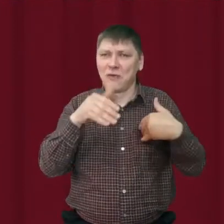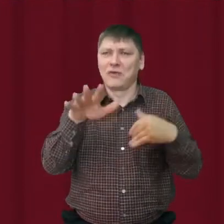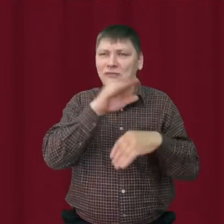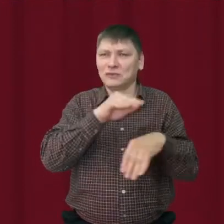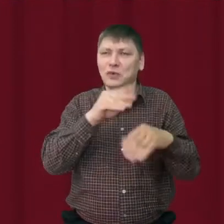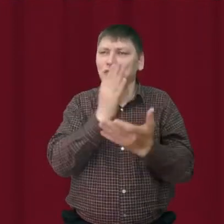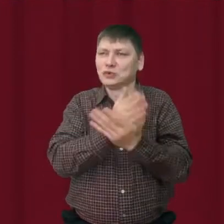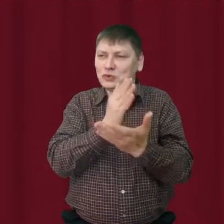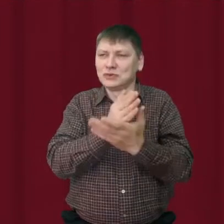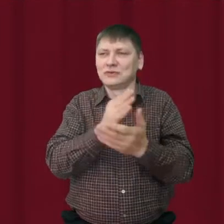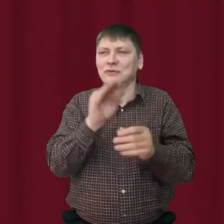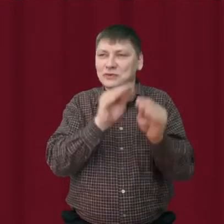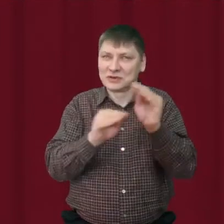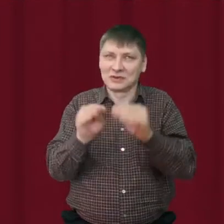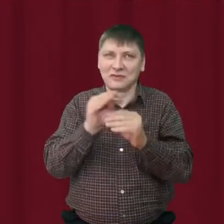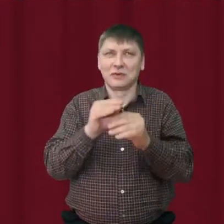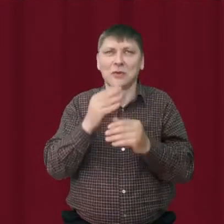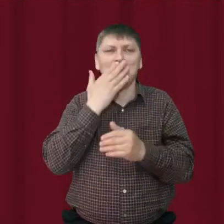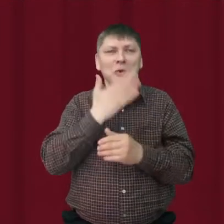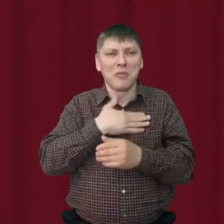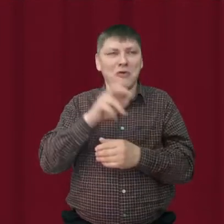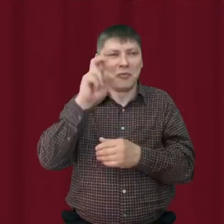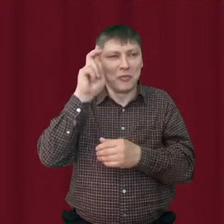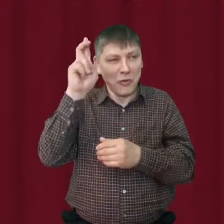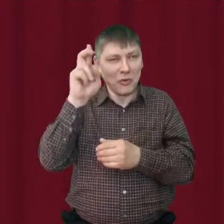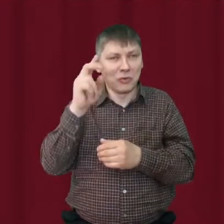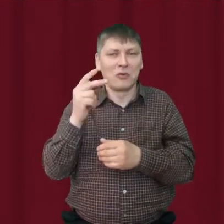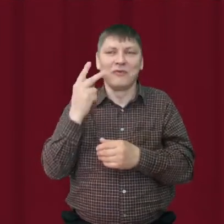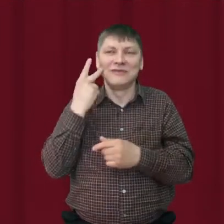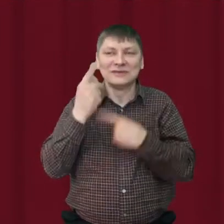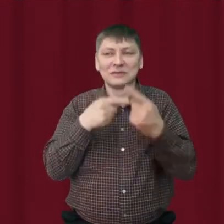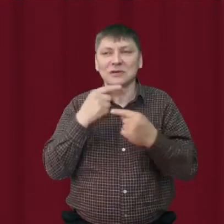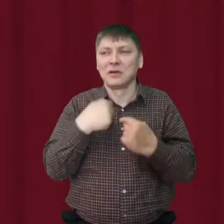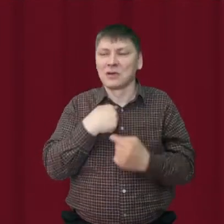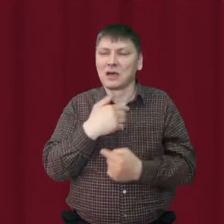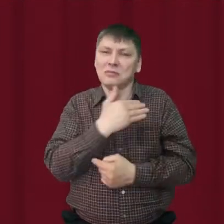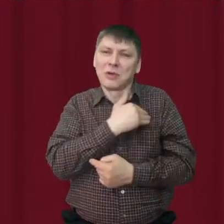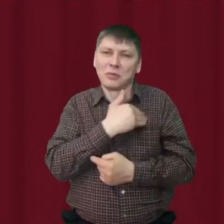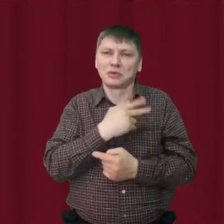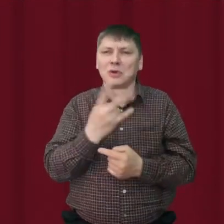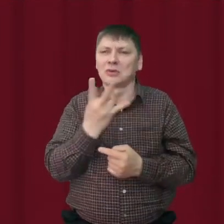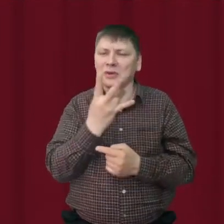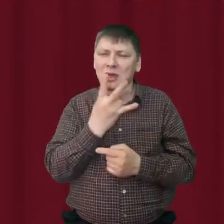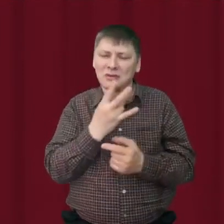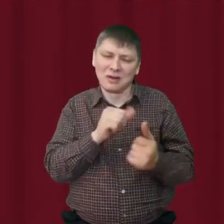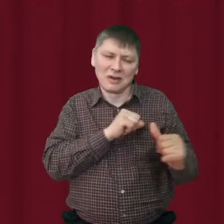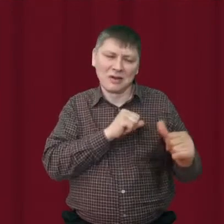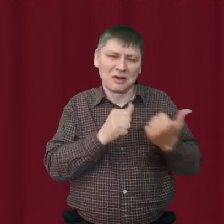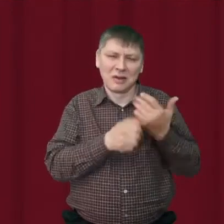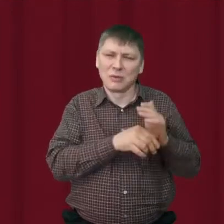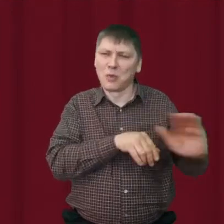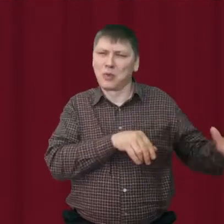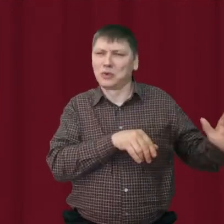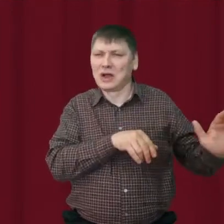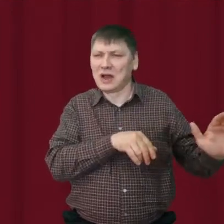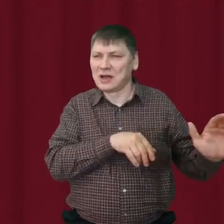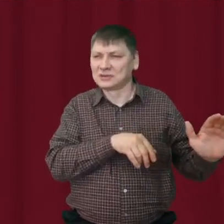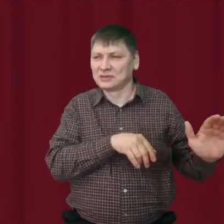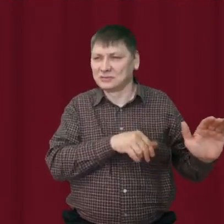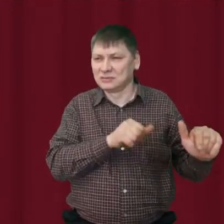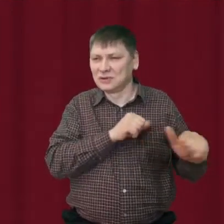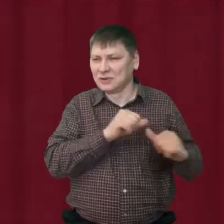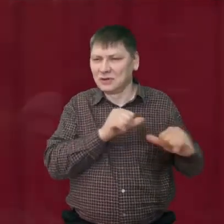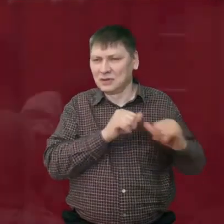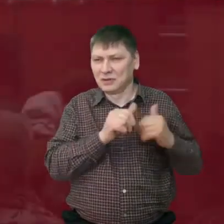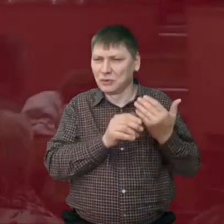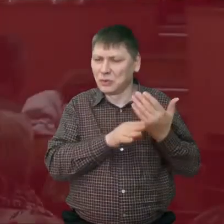сотворено». Любовь к Богу побуждает нас удаляться от греха. Послание к Римлянам, 12 глава, 9